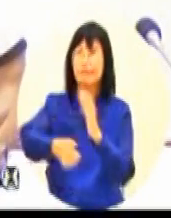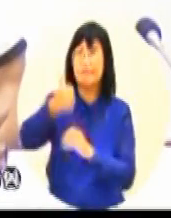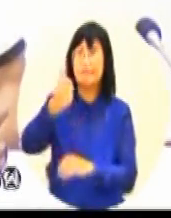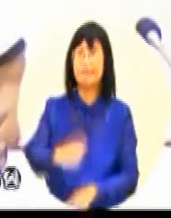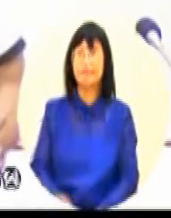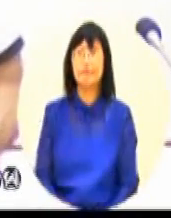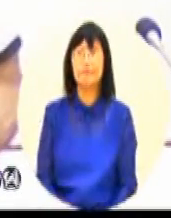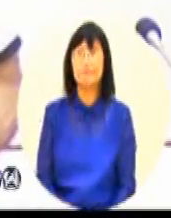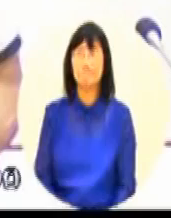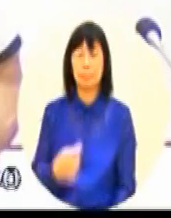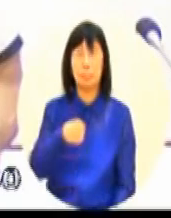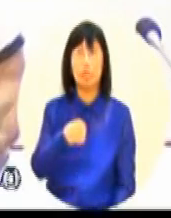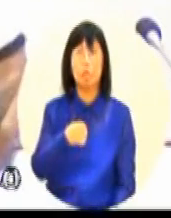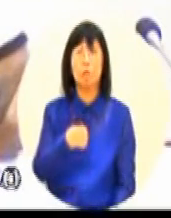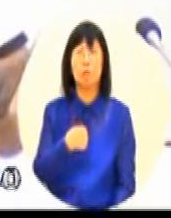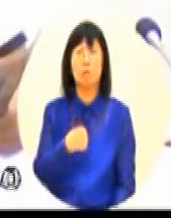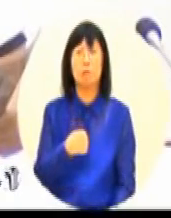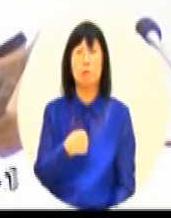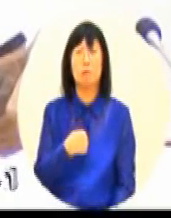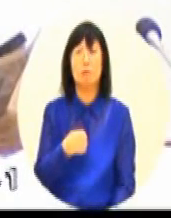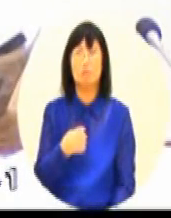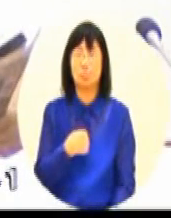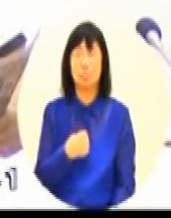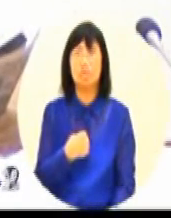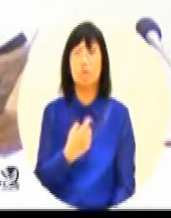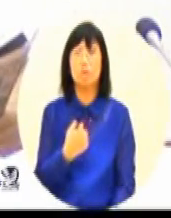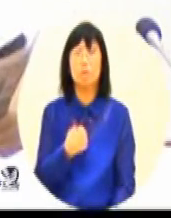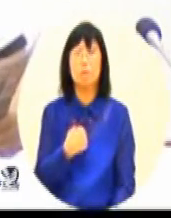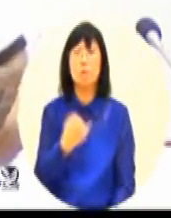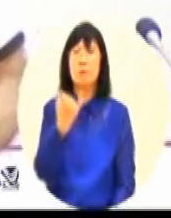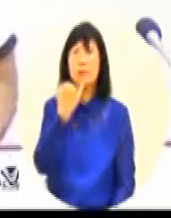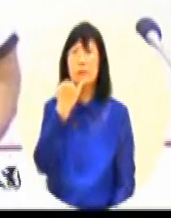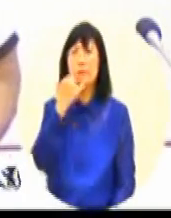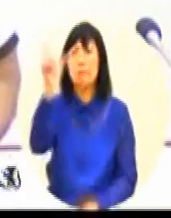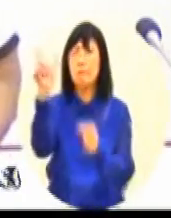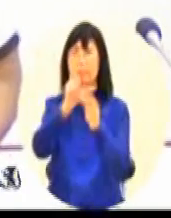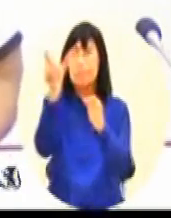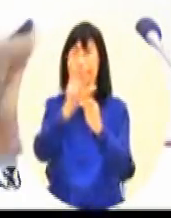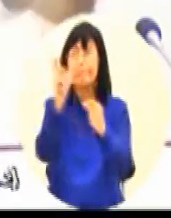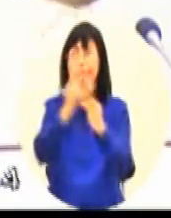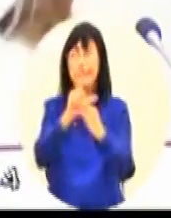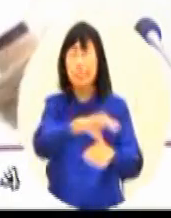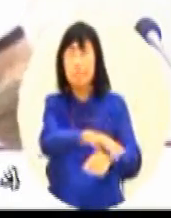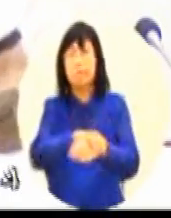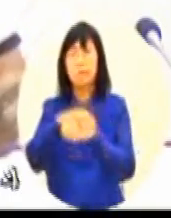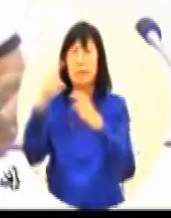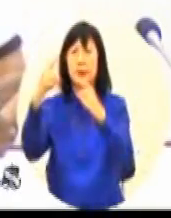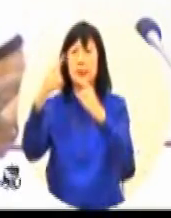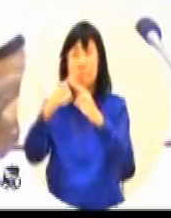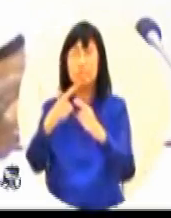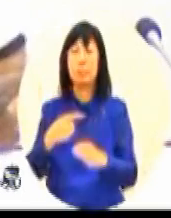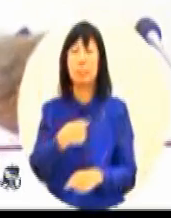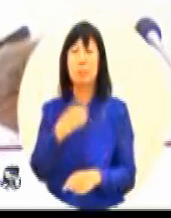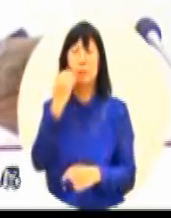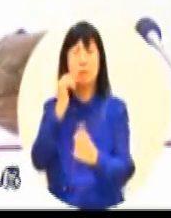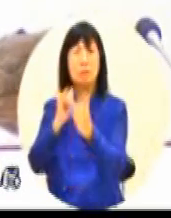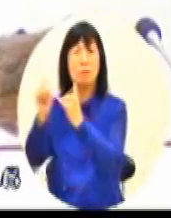啊，我认可。台风天救人时被水冲走，